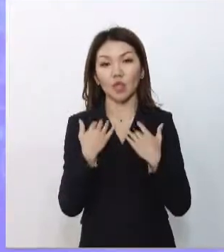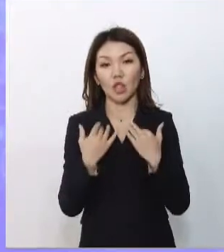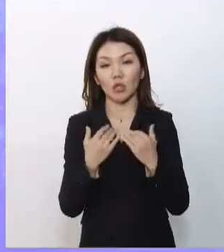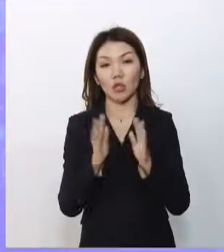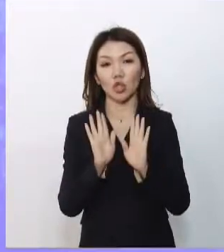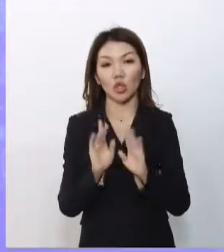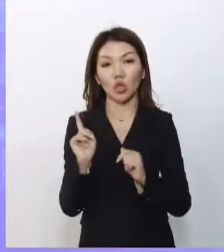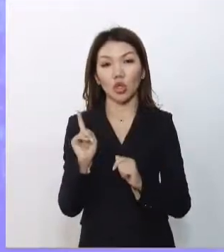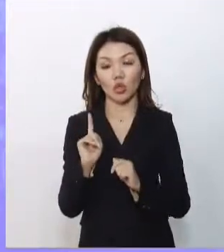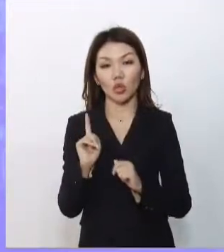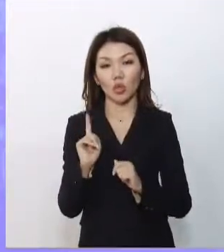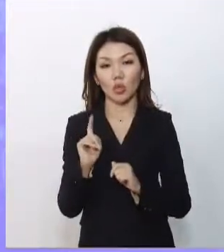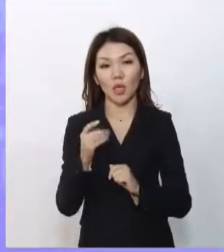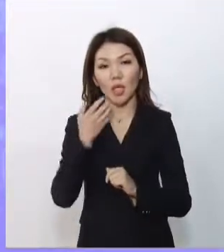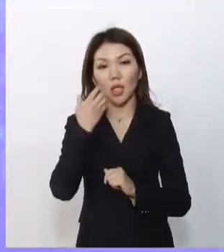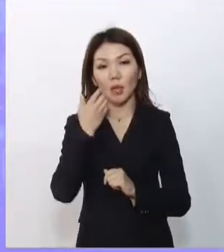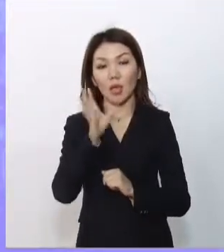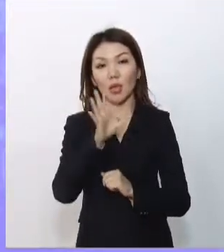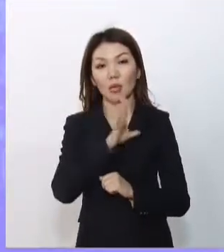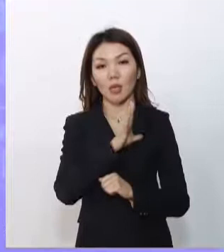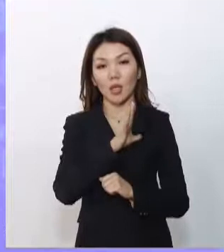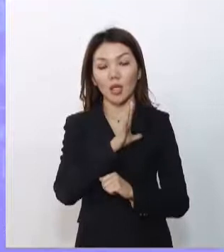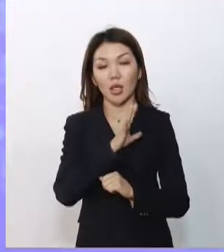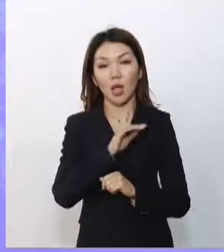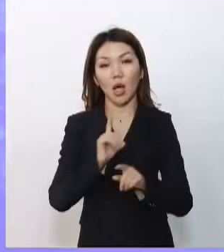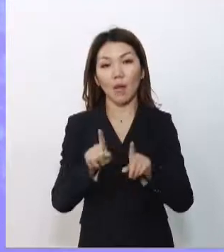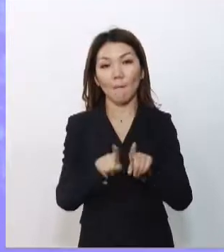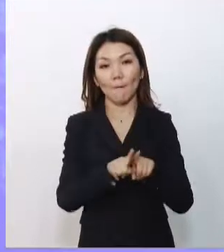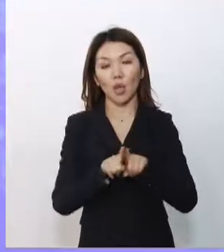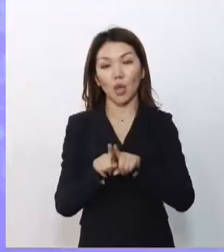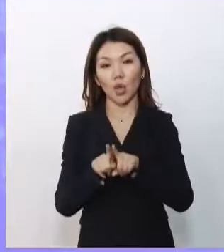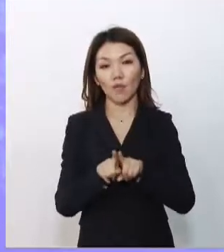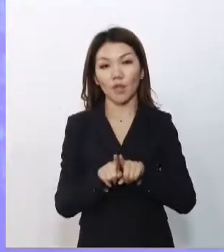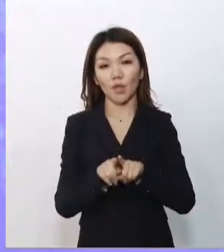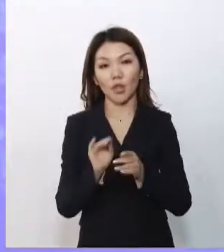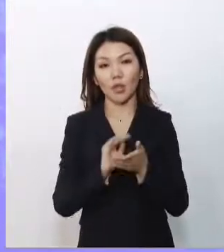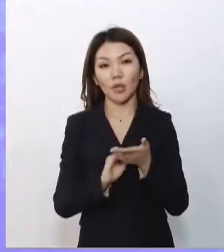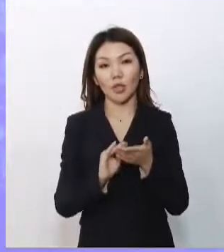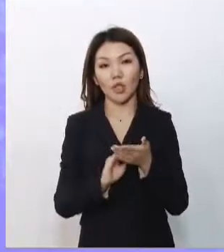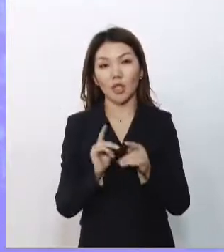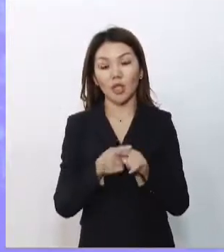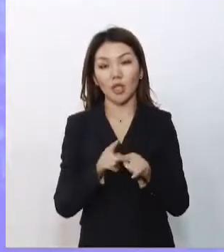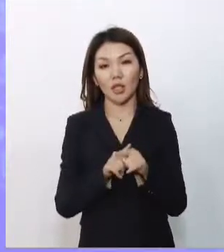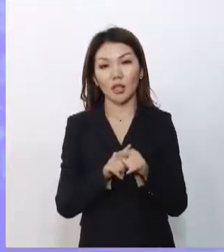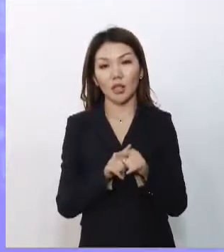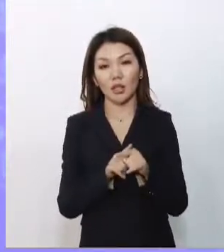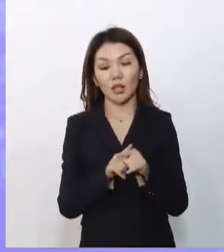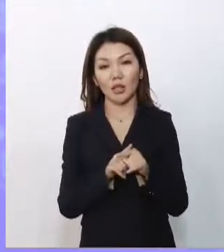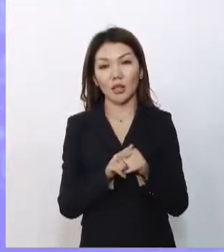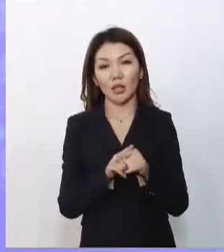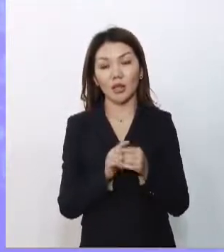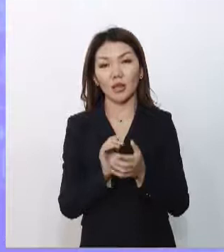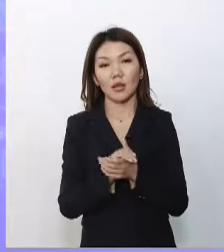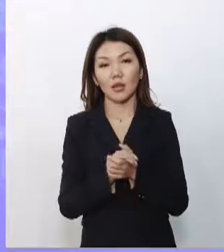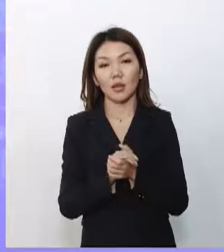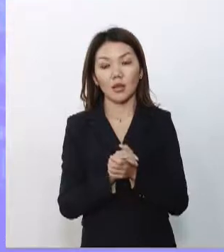то, чтобы яблок было поровну. Запишите эти действия математическим